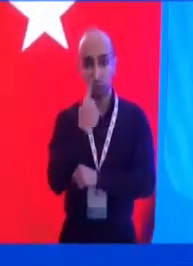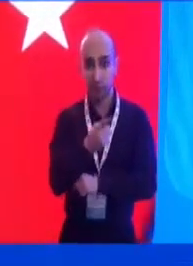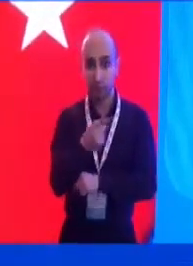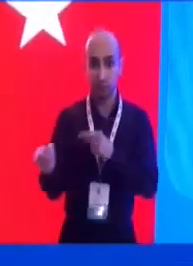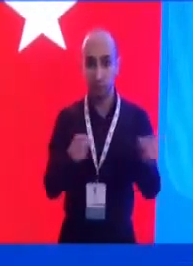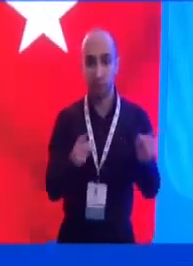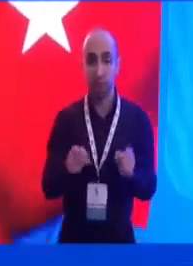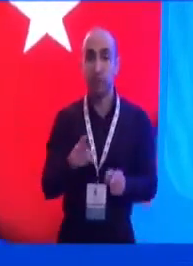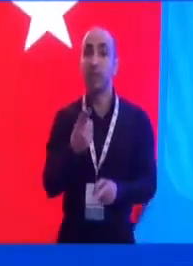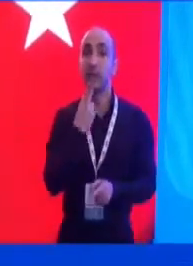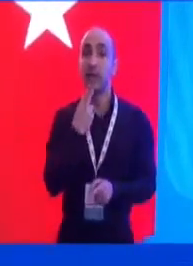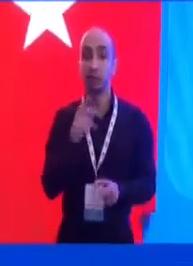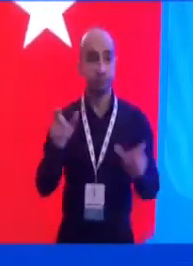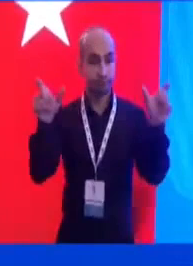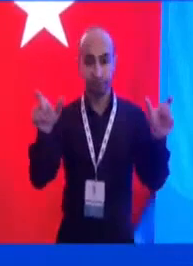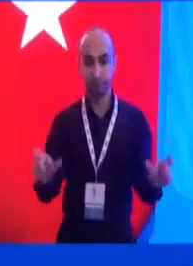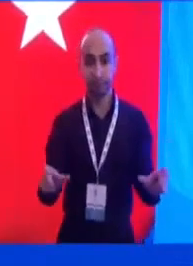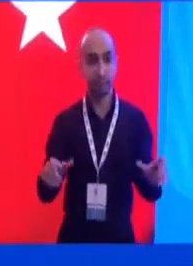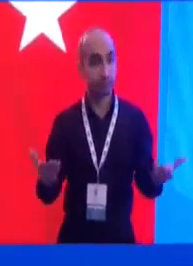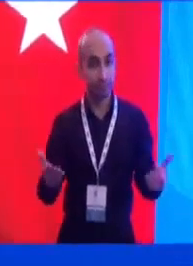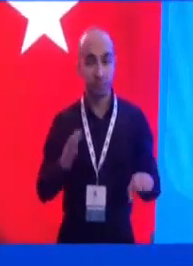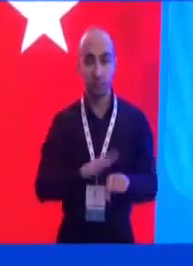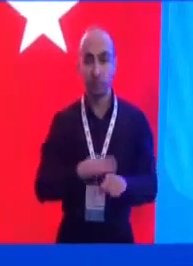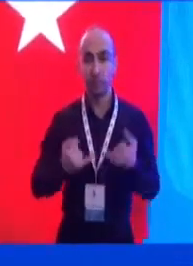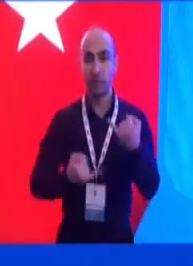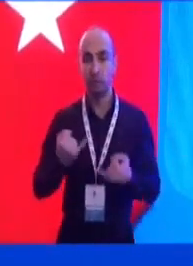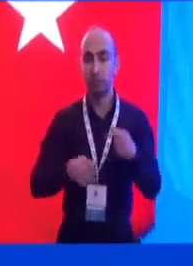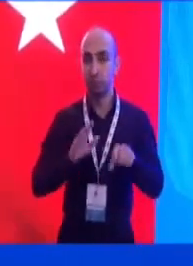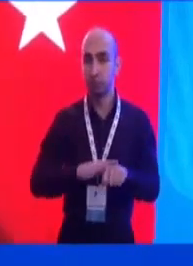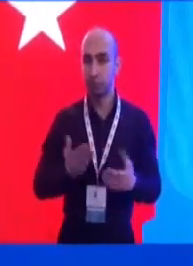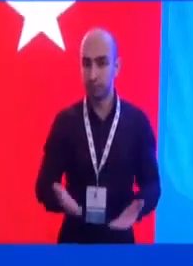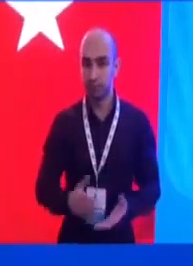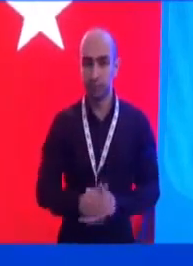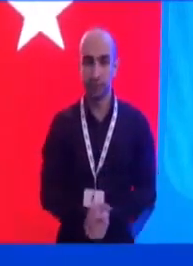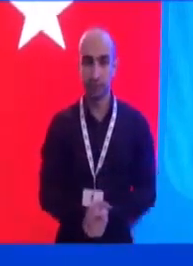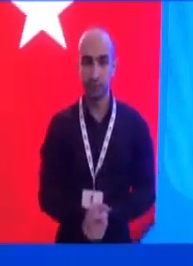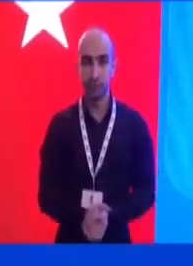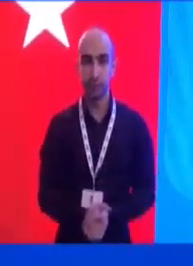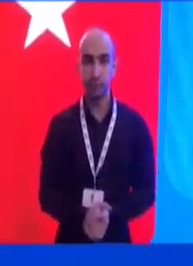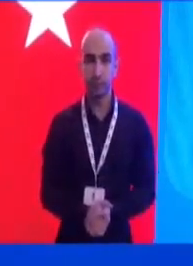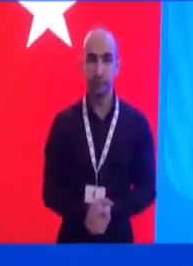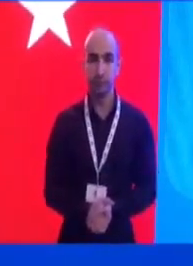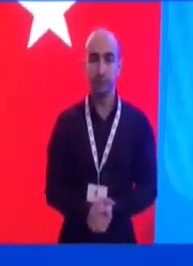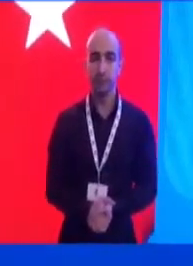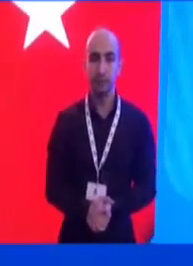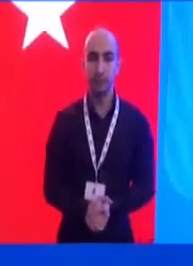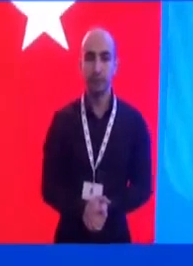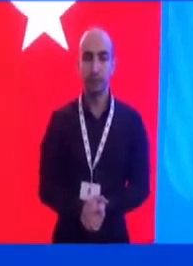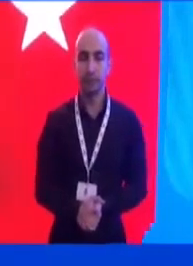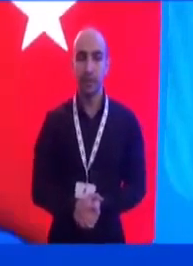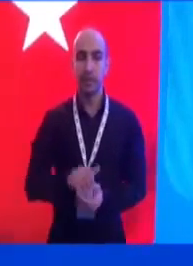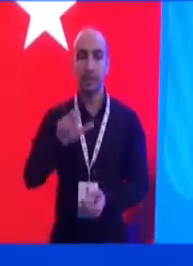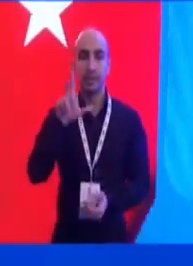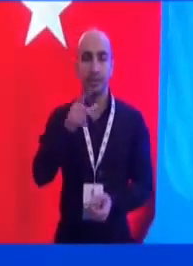birbirleriyle kadının konumu üzerinden kavga ettiler bu ülkede. Laiklik kadının kıyafet üzerinden